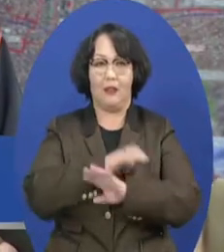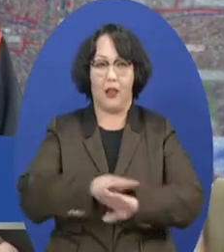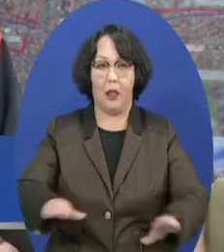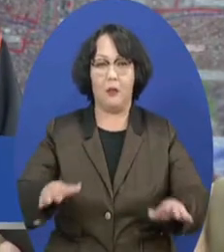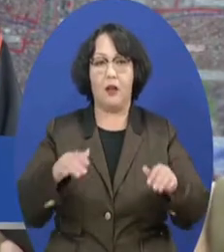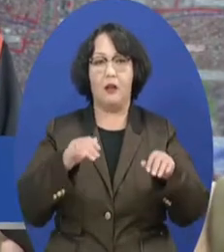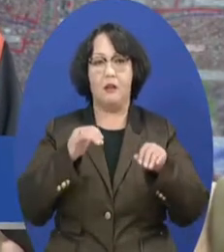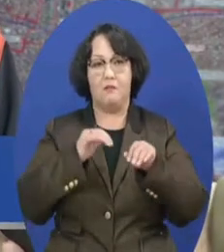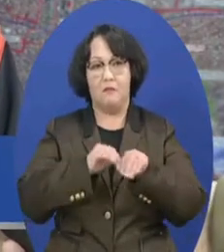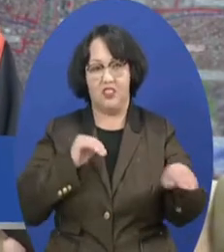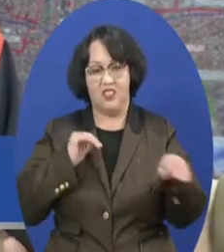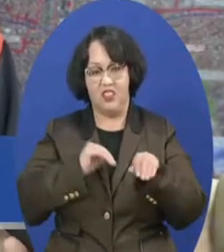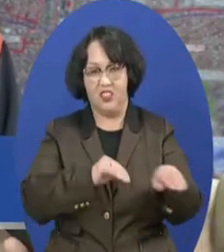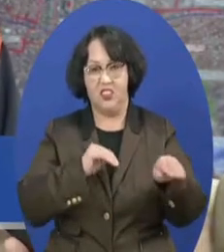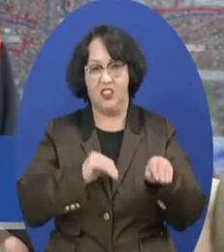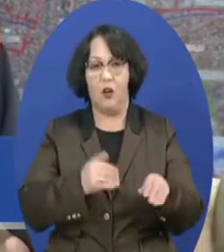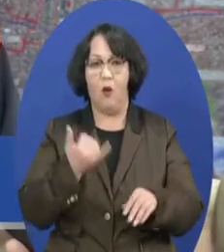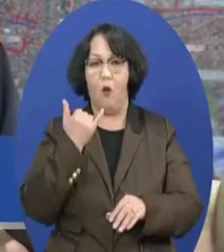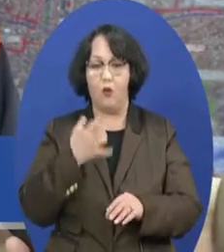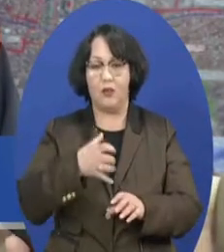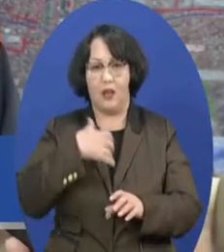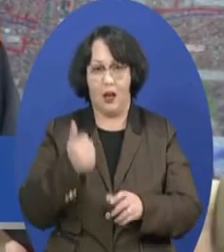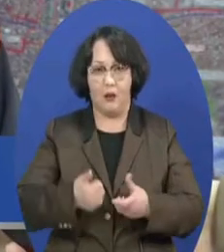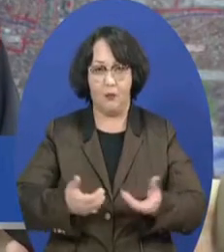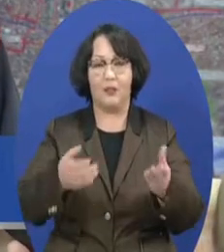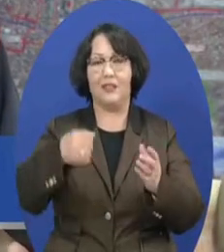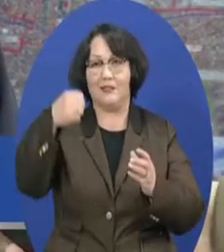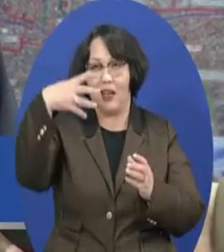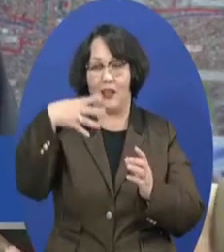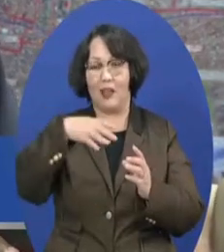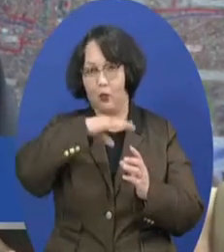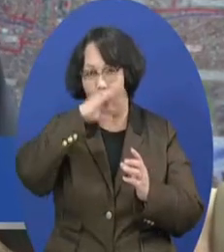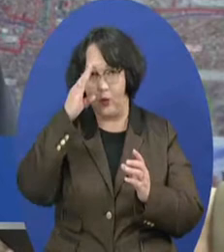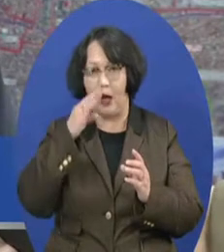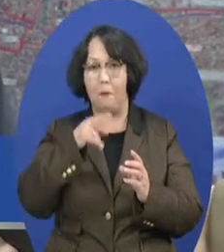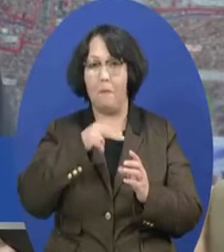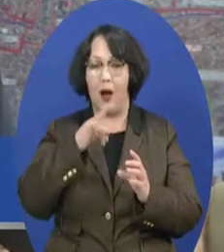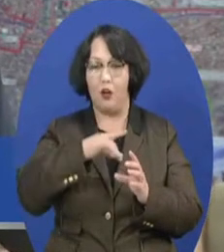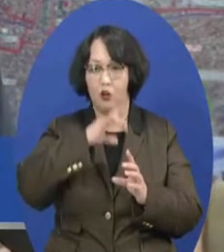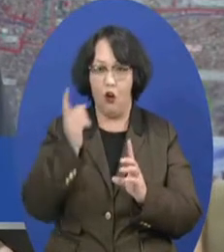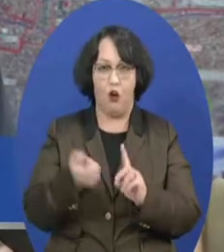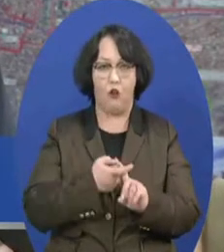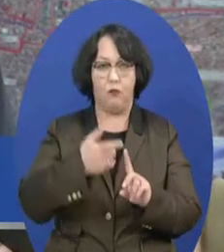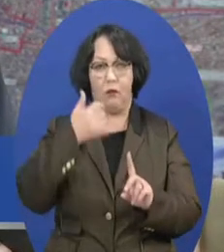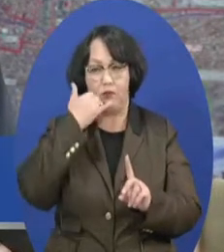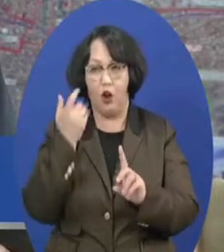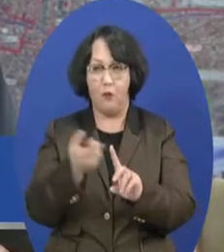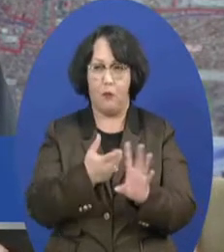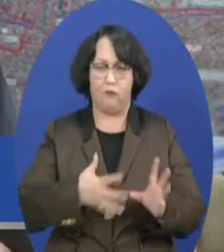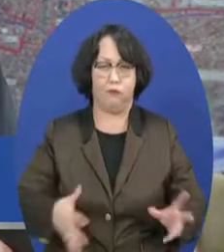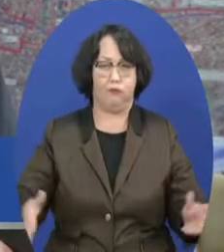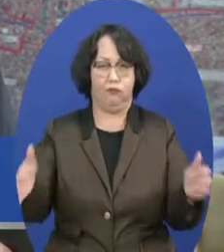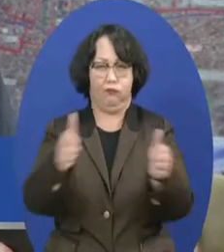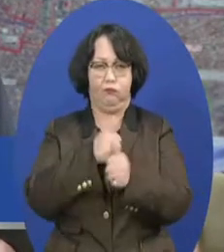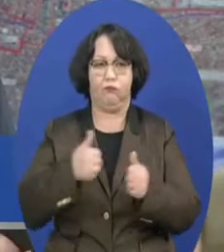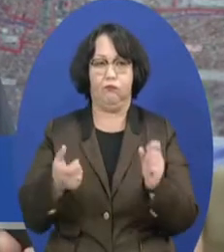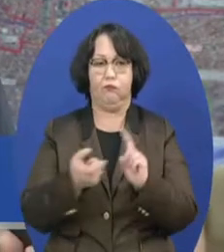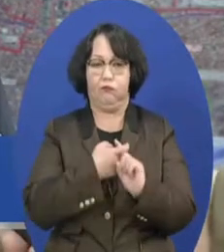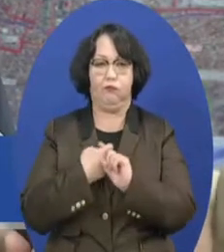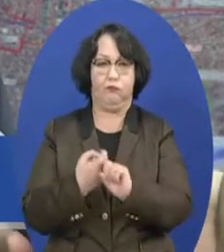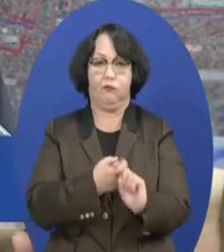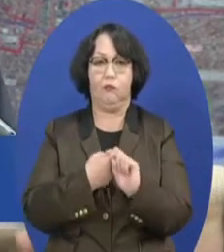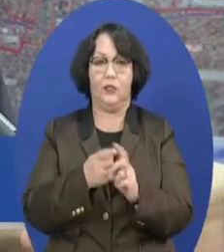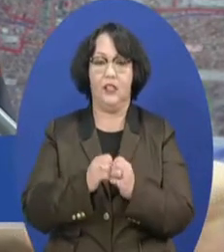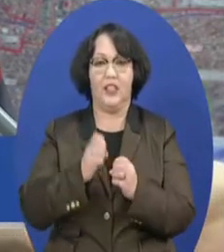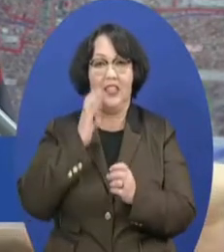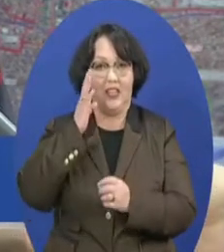сүлжээ, авсангын зориотх татварга, цахилгаан дулааны болон холбооны шугам сүлжээ их усруудыг бол бий болгож байгаа. За ингэснээрээ